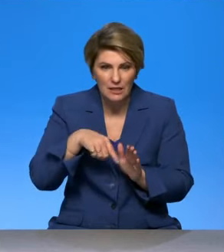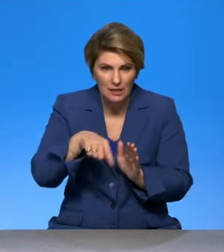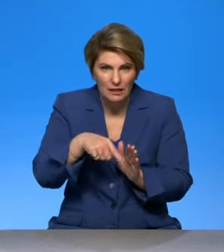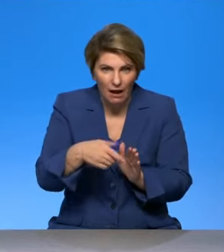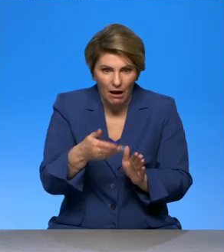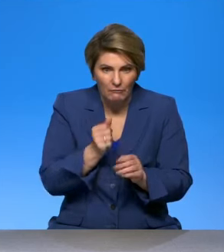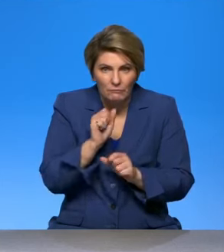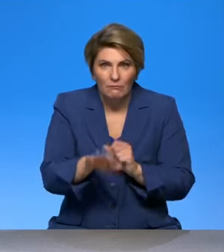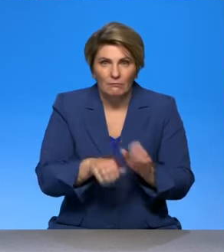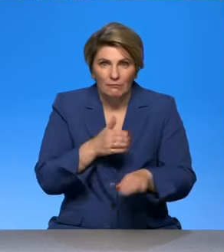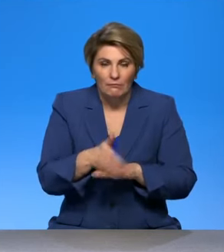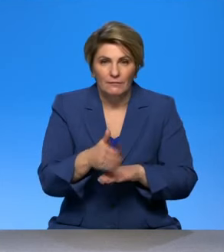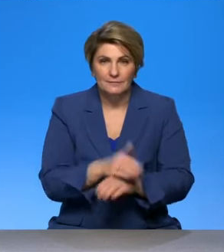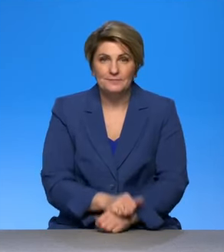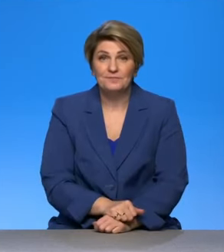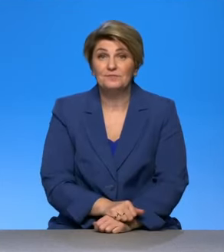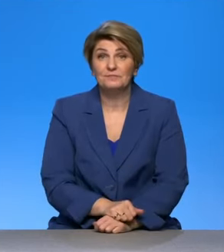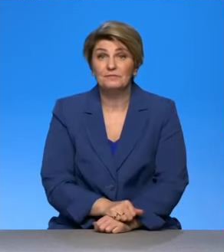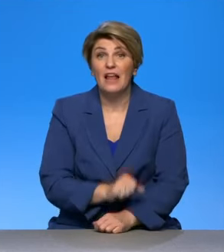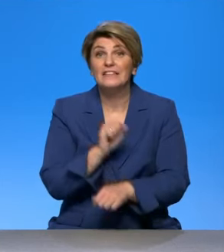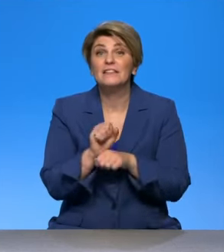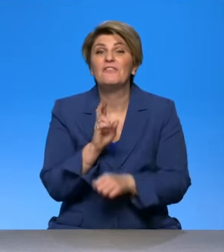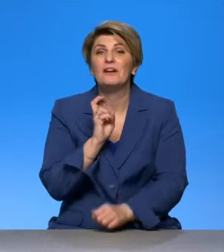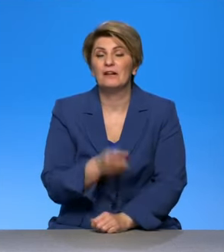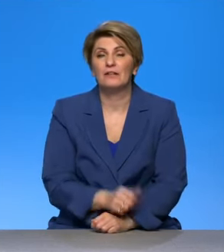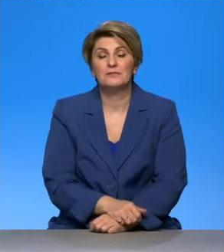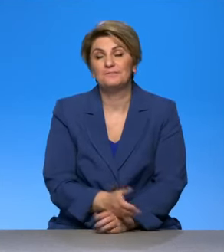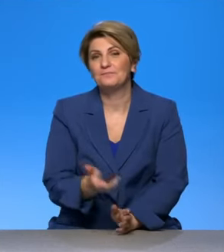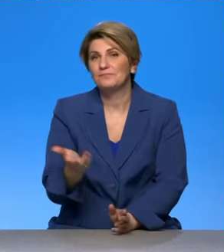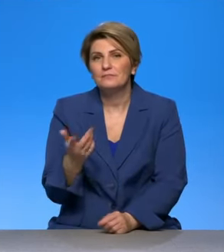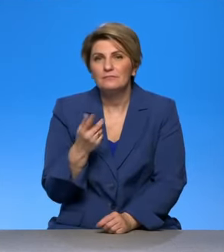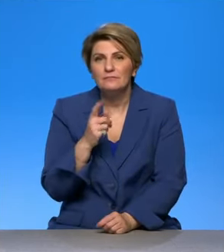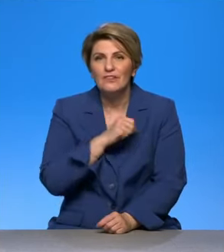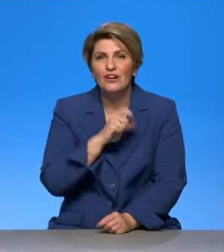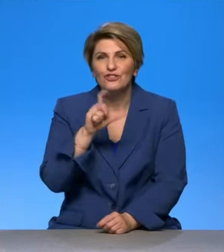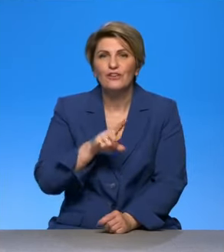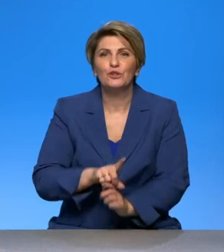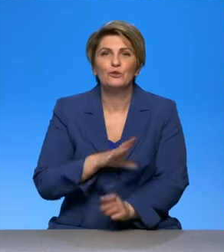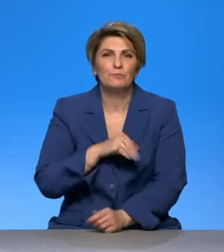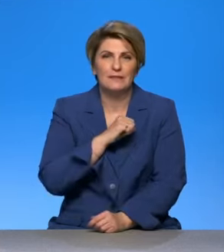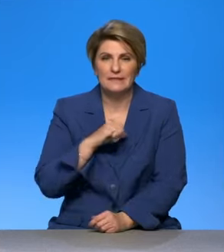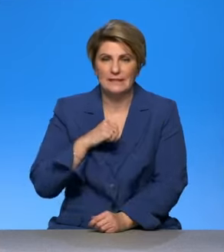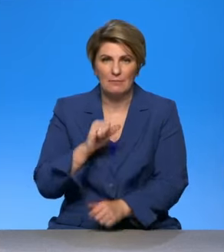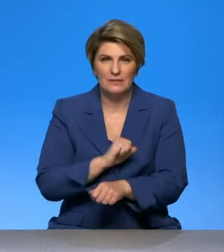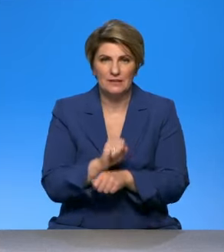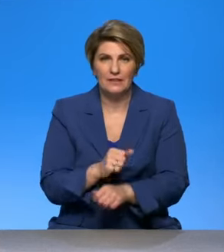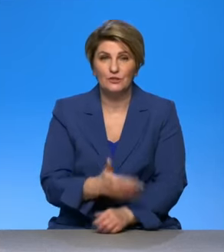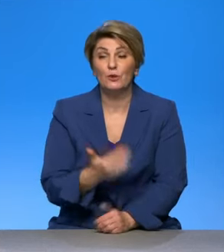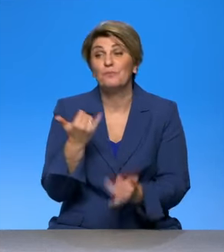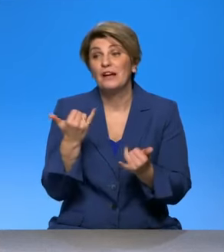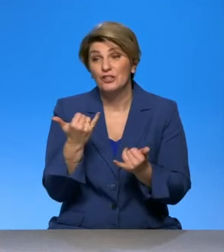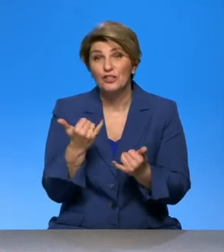Это надо самому стать осознанным. Никто нас не научит этому. Да, кстати, сейчас вот я честно скажу, да, сейчас потихонечку